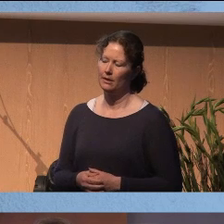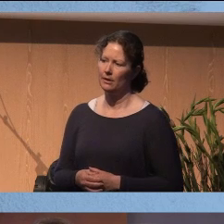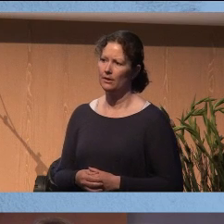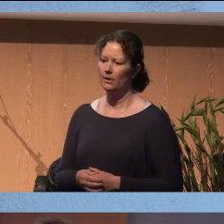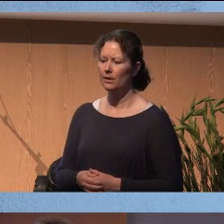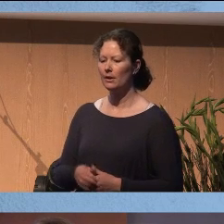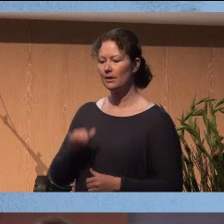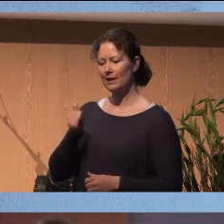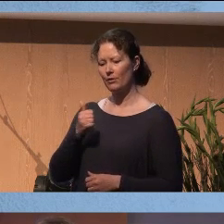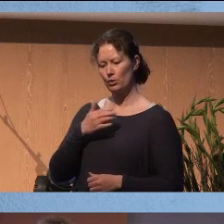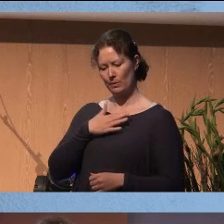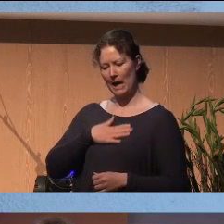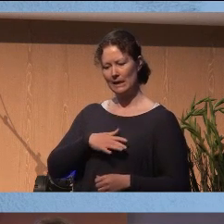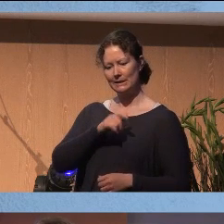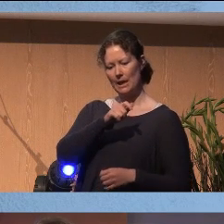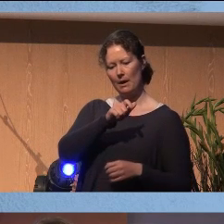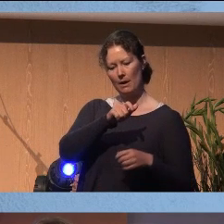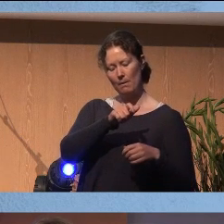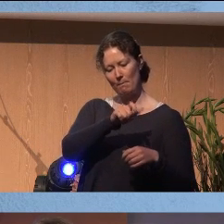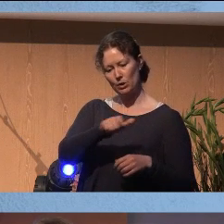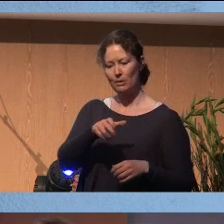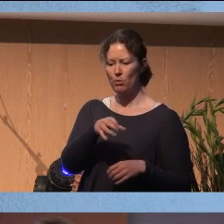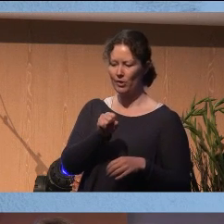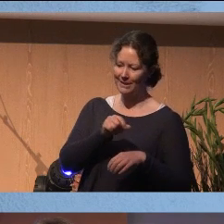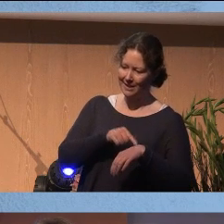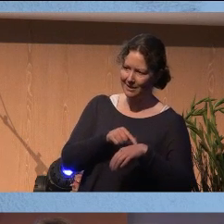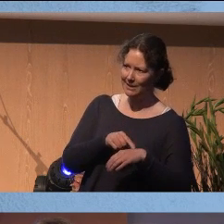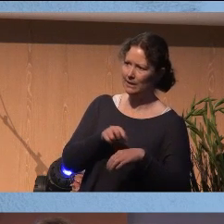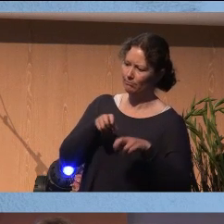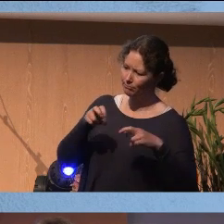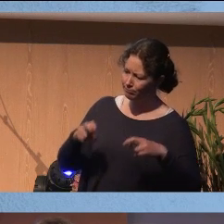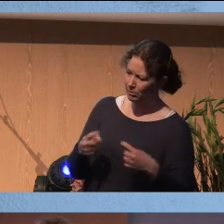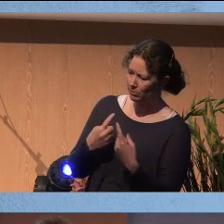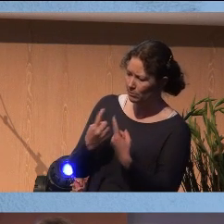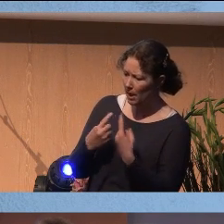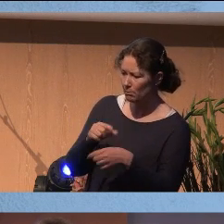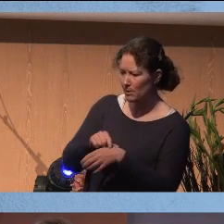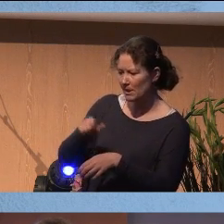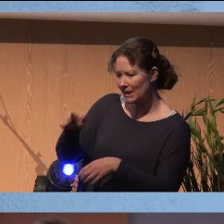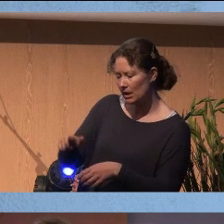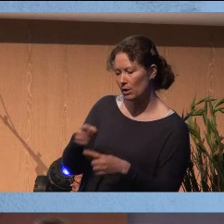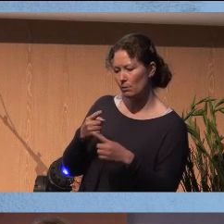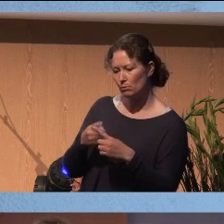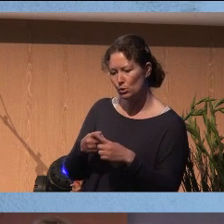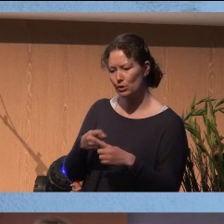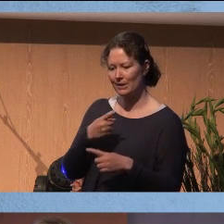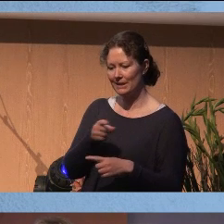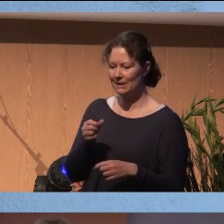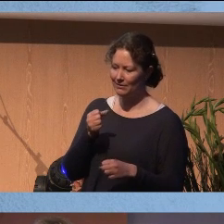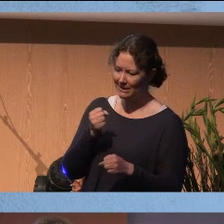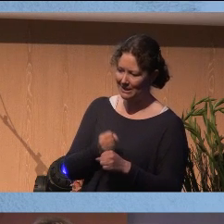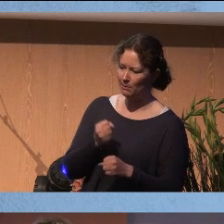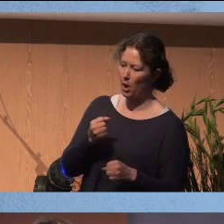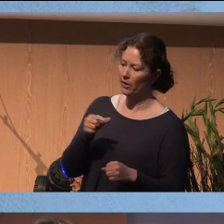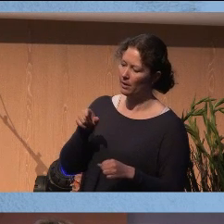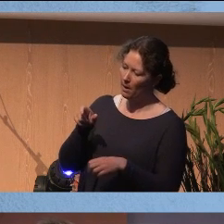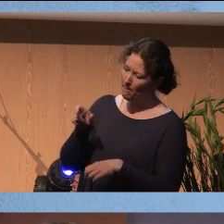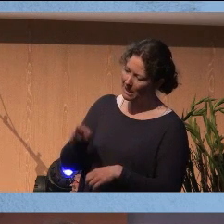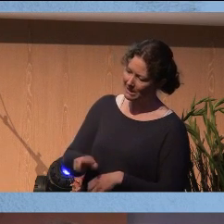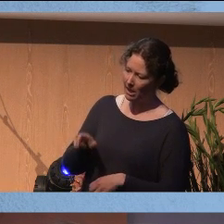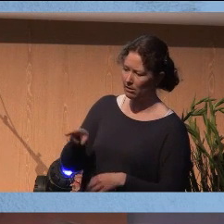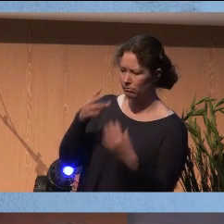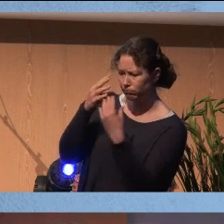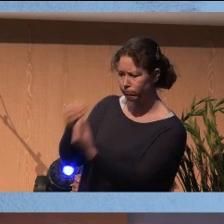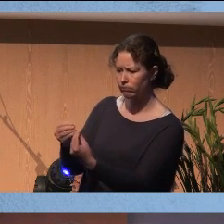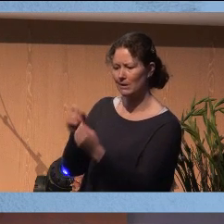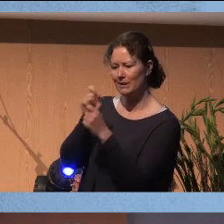Derfor må helsepersonell ta seg tid til å snakke med pasienten og samtidig forsikre seg om at pasientene har forstått den